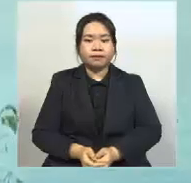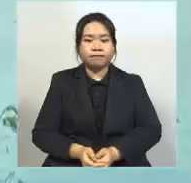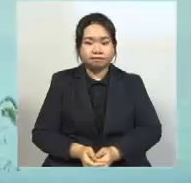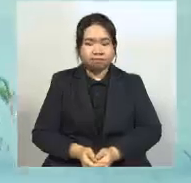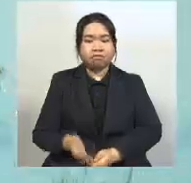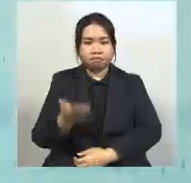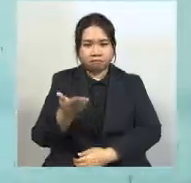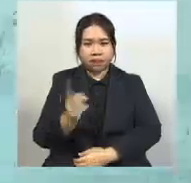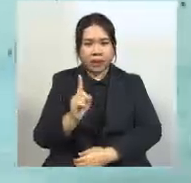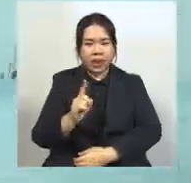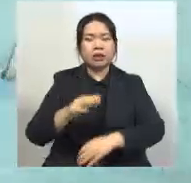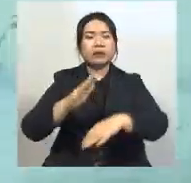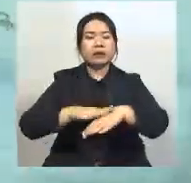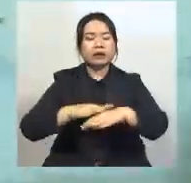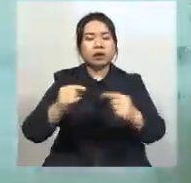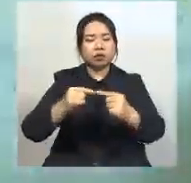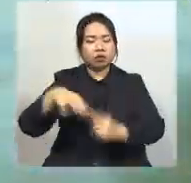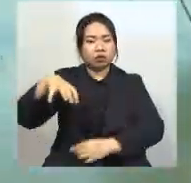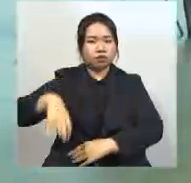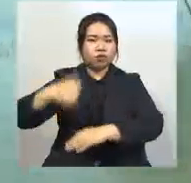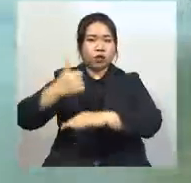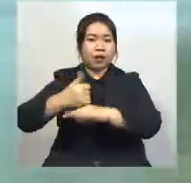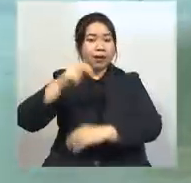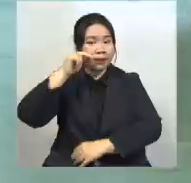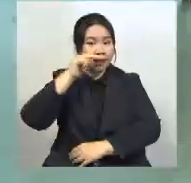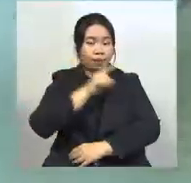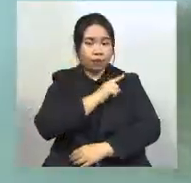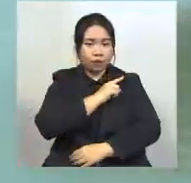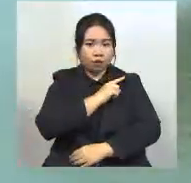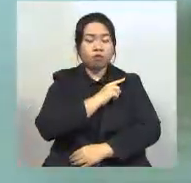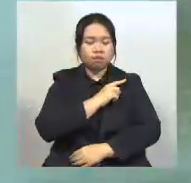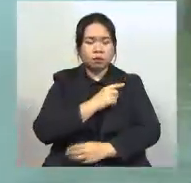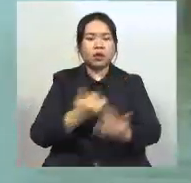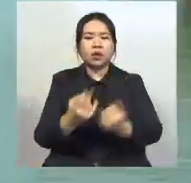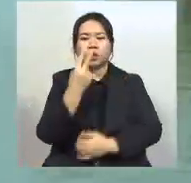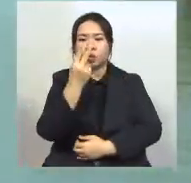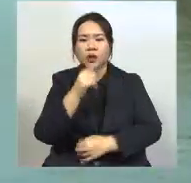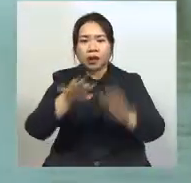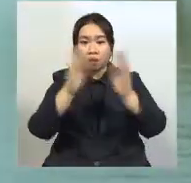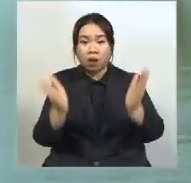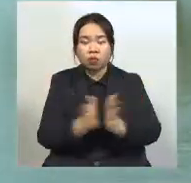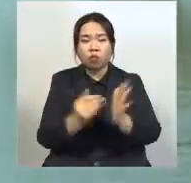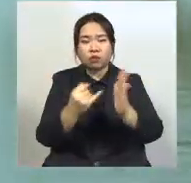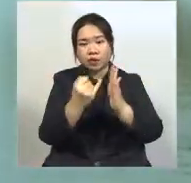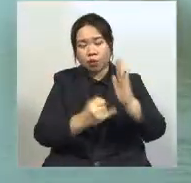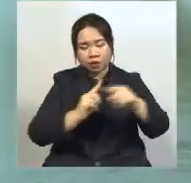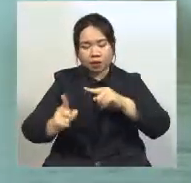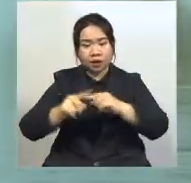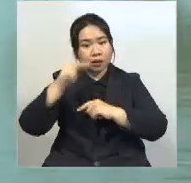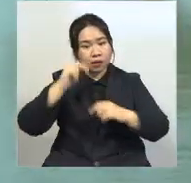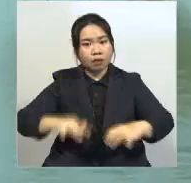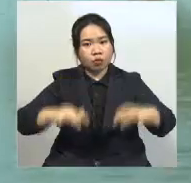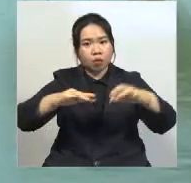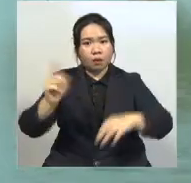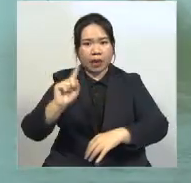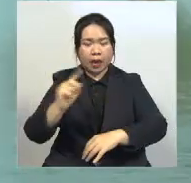นี่นะคะก็เป็นคำเตือนจากท่านอธิบดีกรมชลประทานมาดูเรื่องของสถานการณ์น้ำโดยเฉพาะภาพรวมของน้ำในแต่ละพื้นที่กันบ้